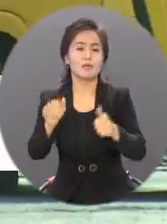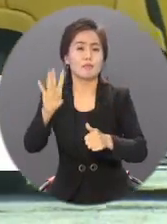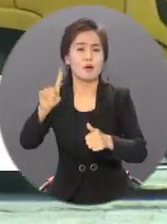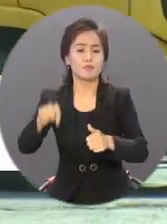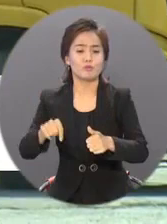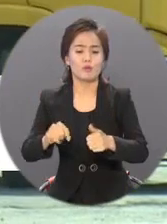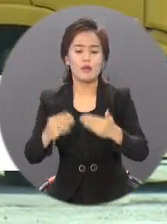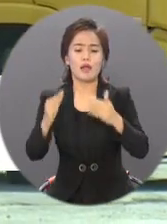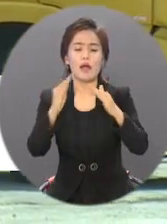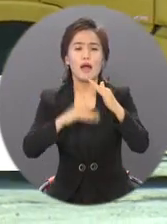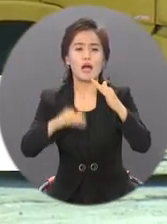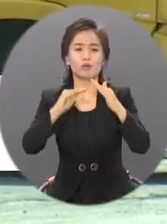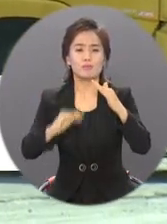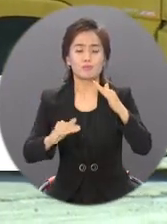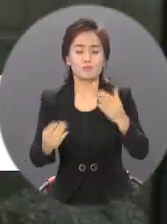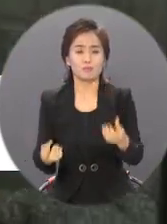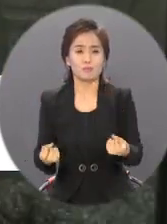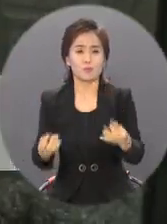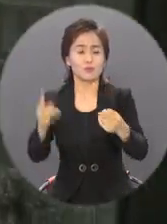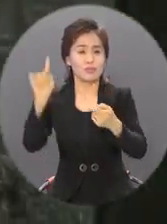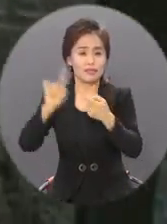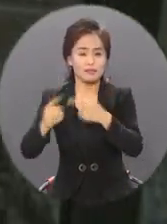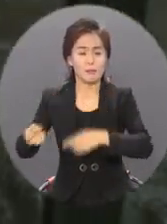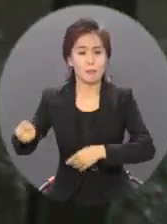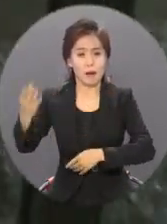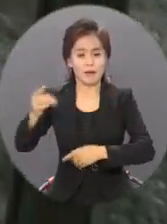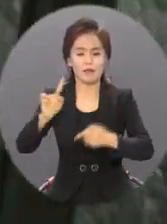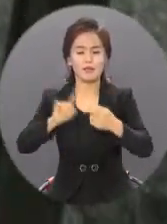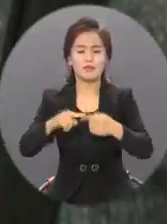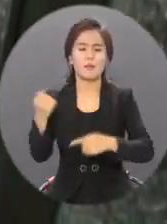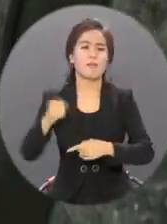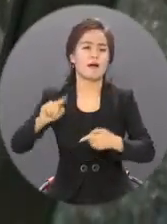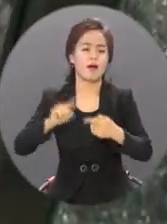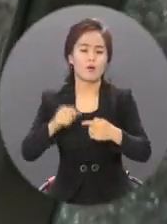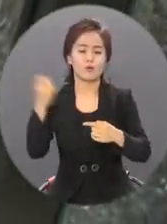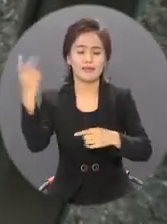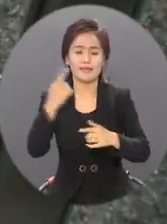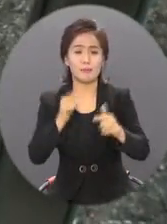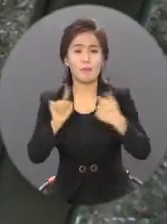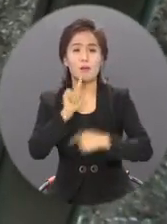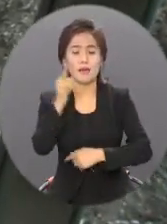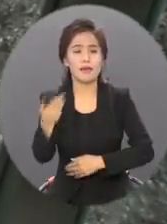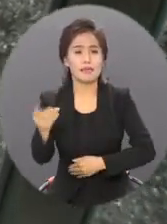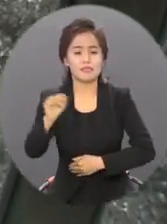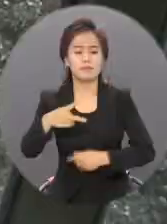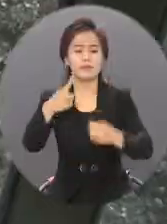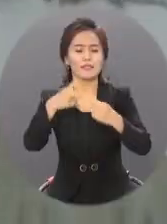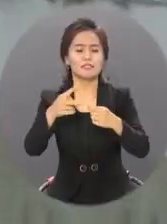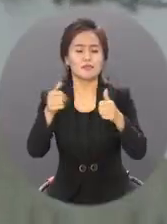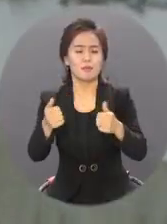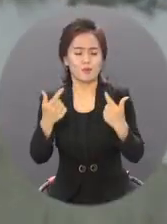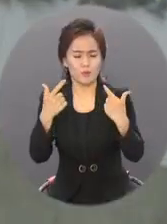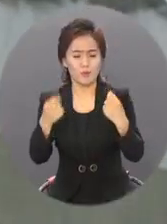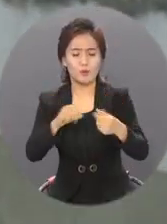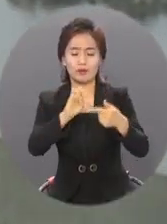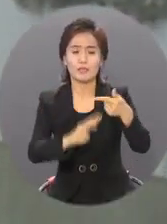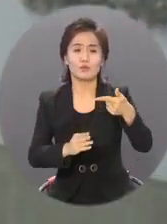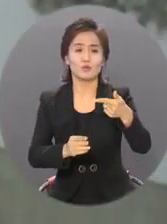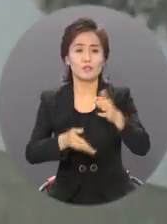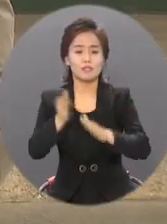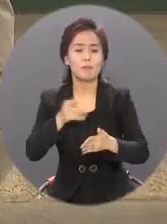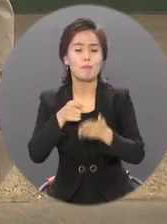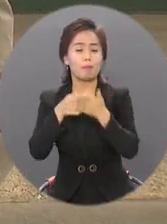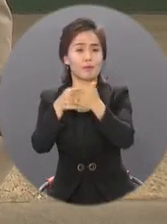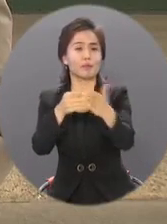온 거인 난방공사 에 손을 들어줬습니다 나주시는 이에 불법 께 향수 했지만 2심 재판부 역시 나주 씨의 주장을 받아들이지 않았습니다